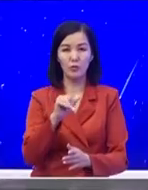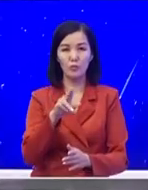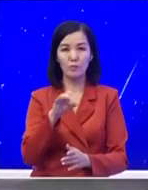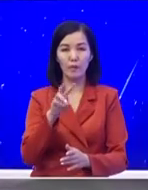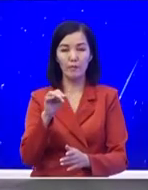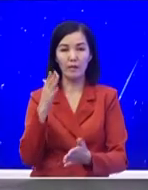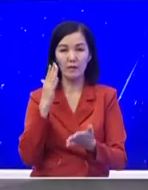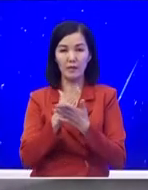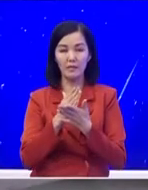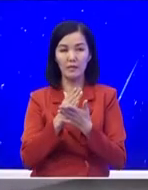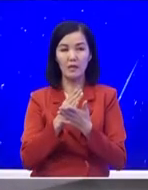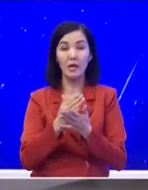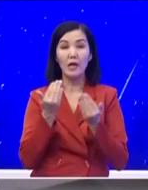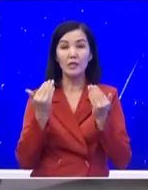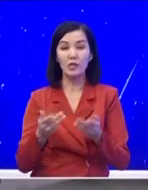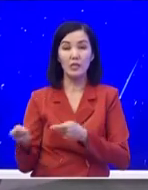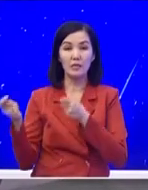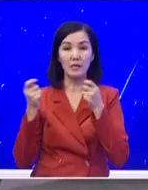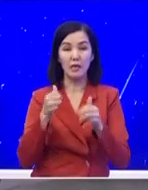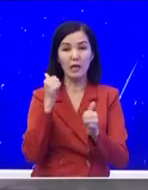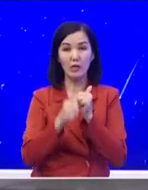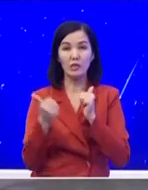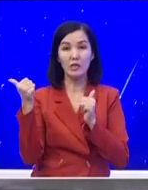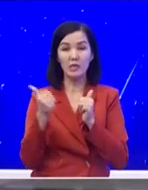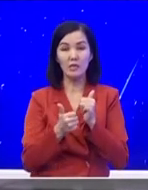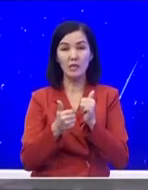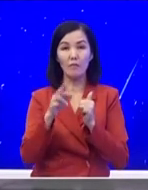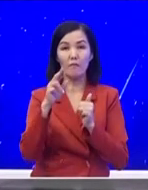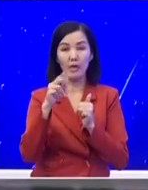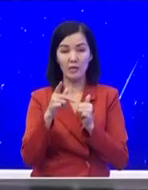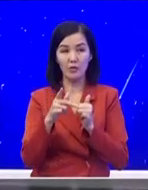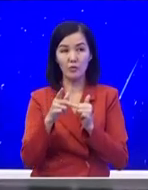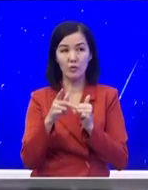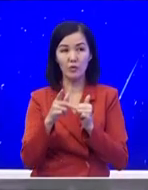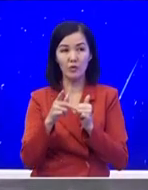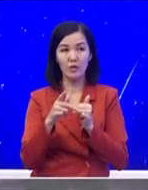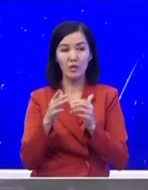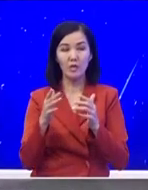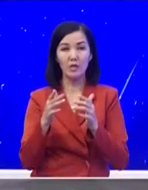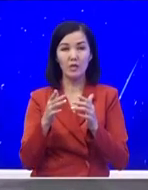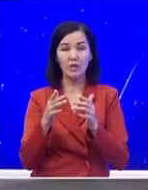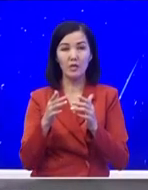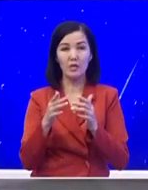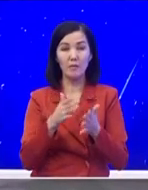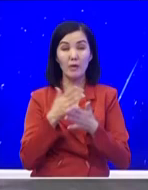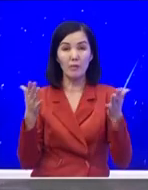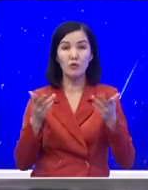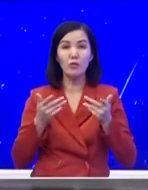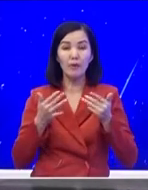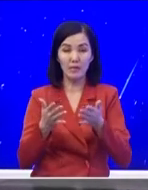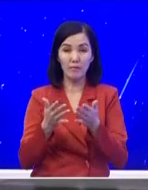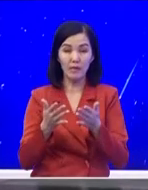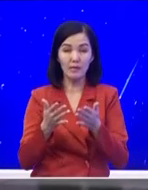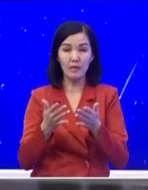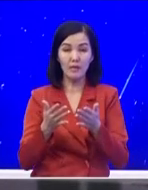Поставки у нас идут по графику еженедельно, один раз в пятницу. При большой потребности, при появлении